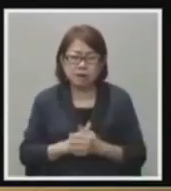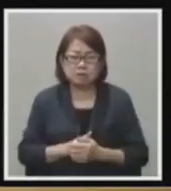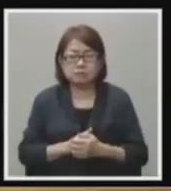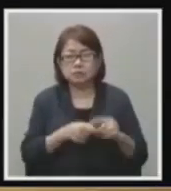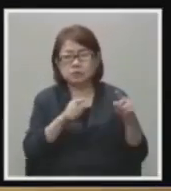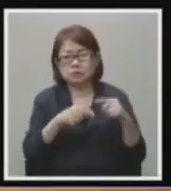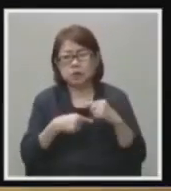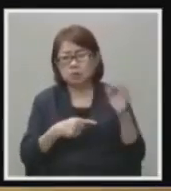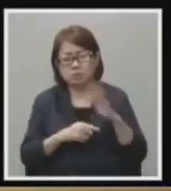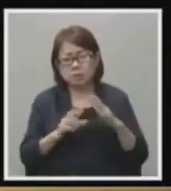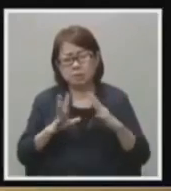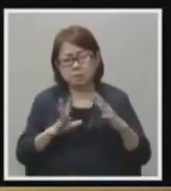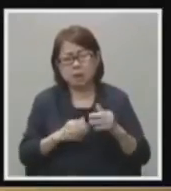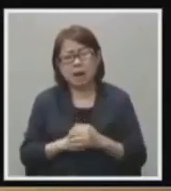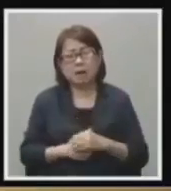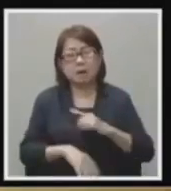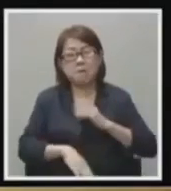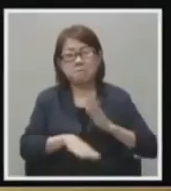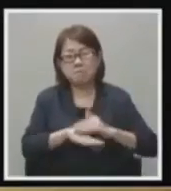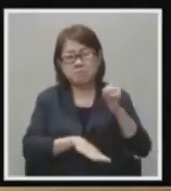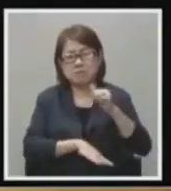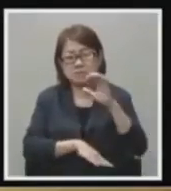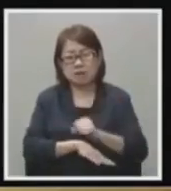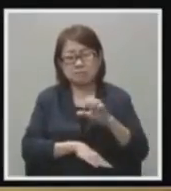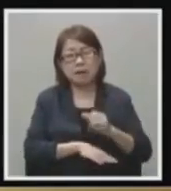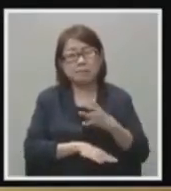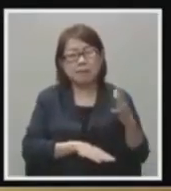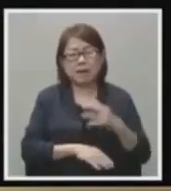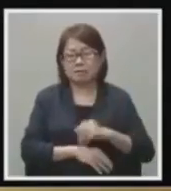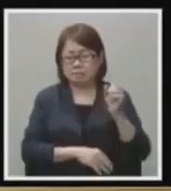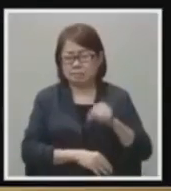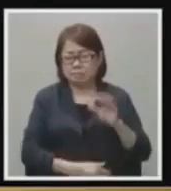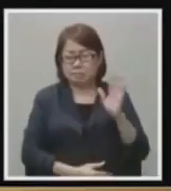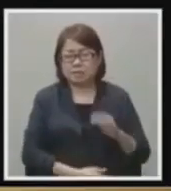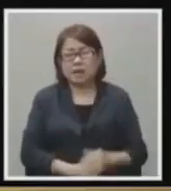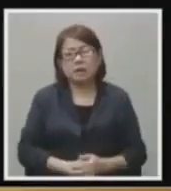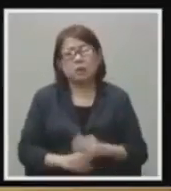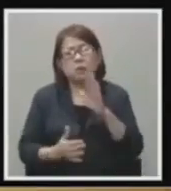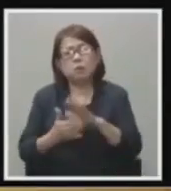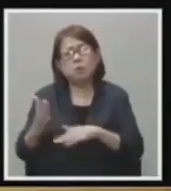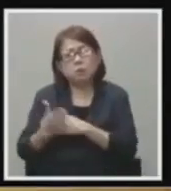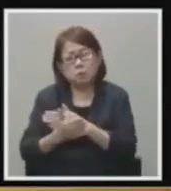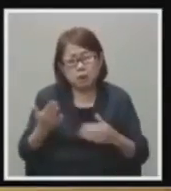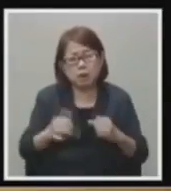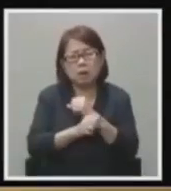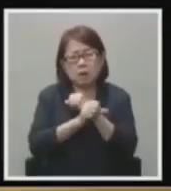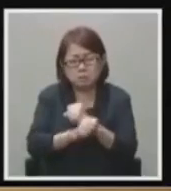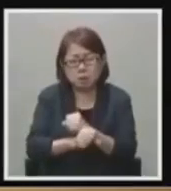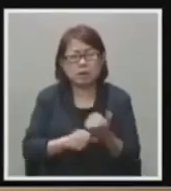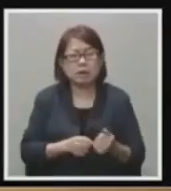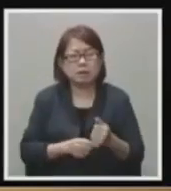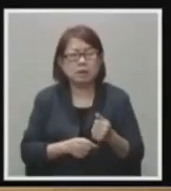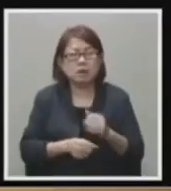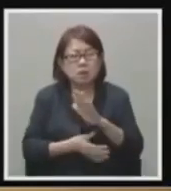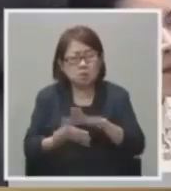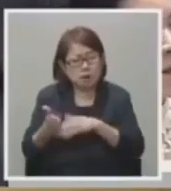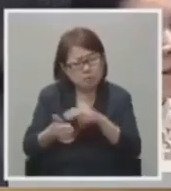าที่มากขึ้นเพราะว่าฝีมือดีจับมากขึ้นไม่ใช่หรอกครับเพราะมาตรการป้องกันมาตรการดูแลท่านไม่ดีไ